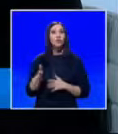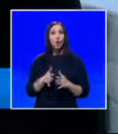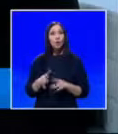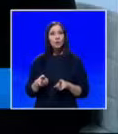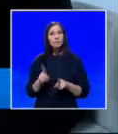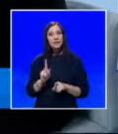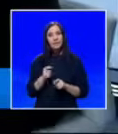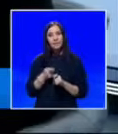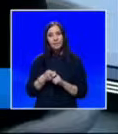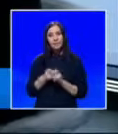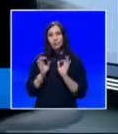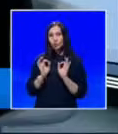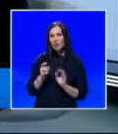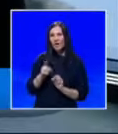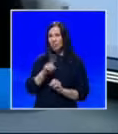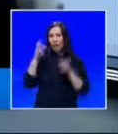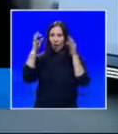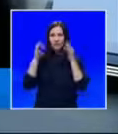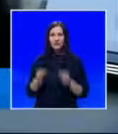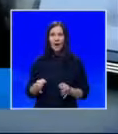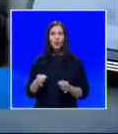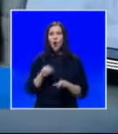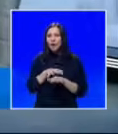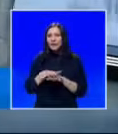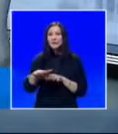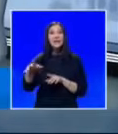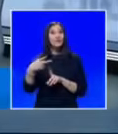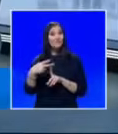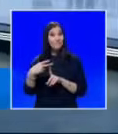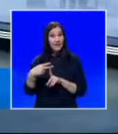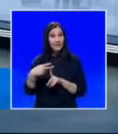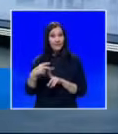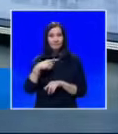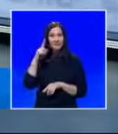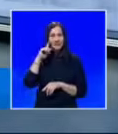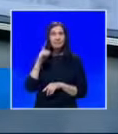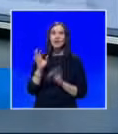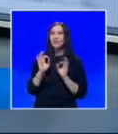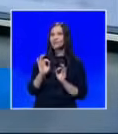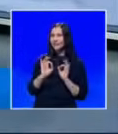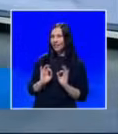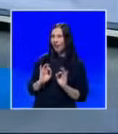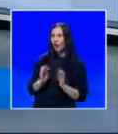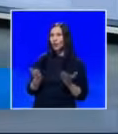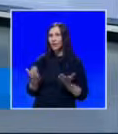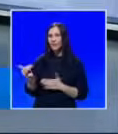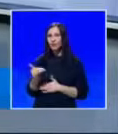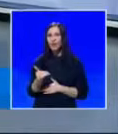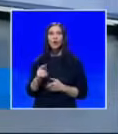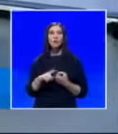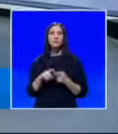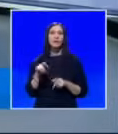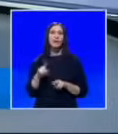Пак трябва да направим уточнението, обаче това е неофициално. Той изтече в медиите, но не знам дали наистина е така и откъде дойде.